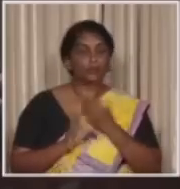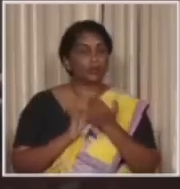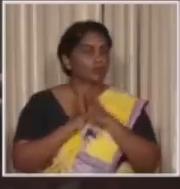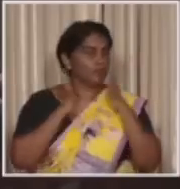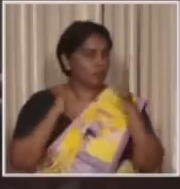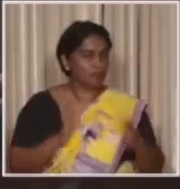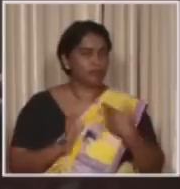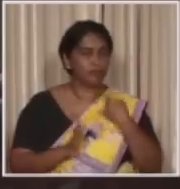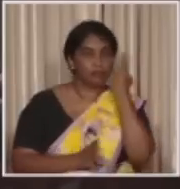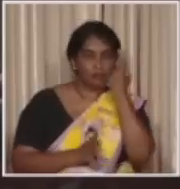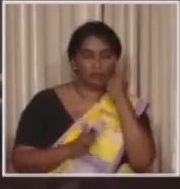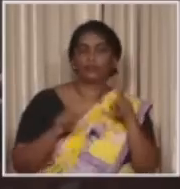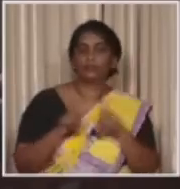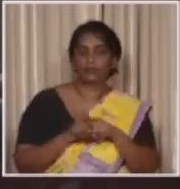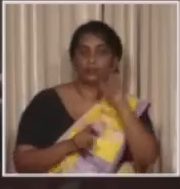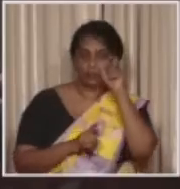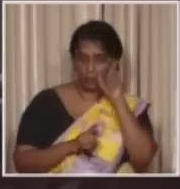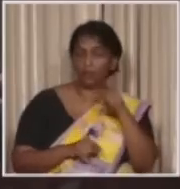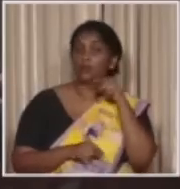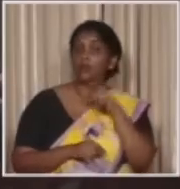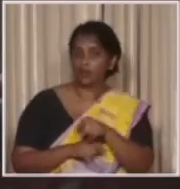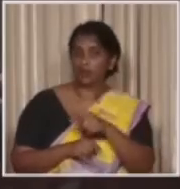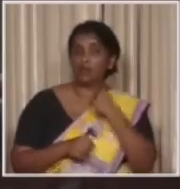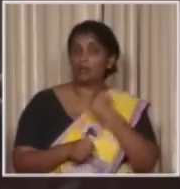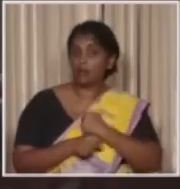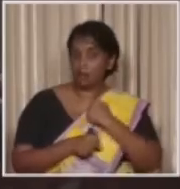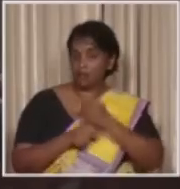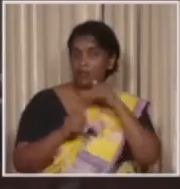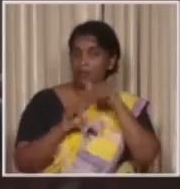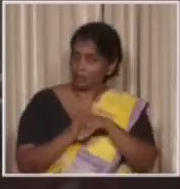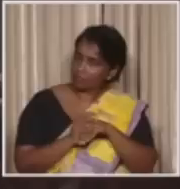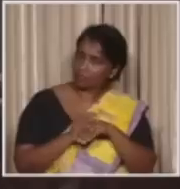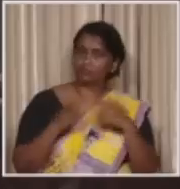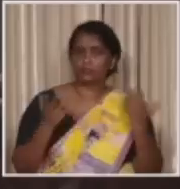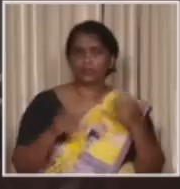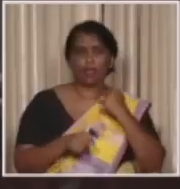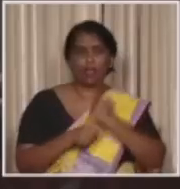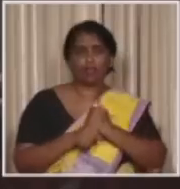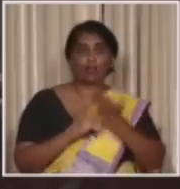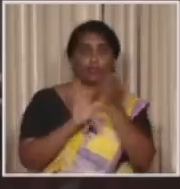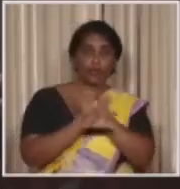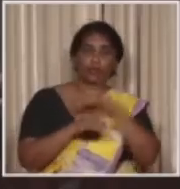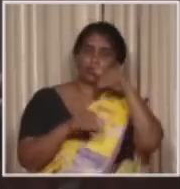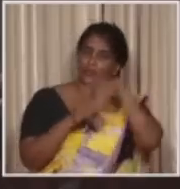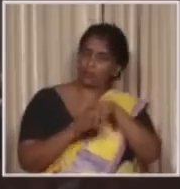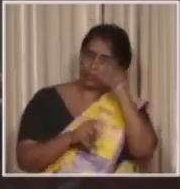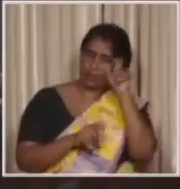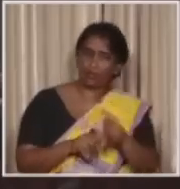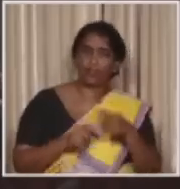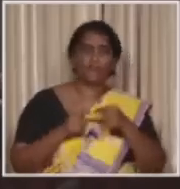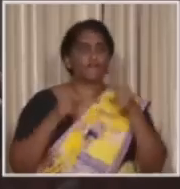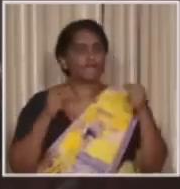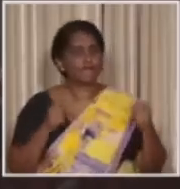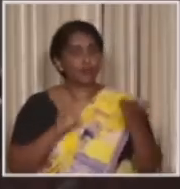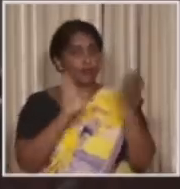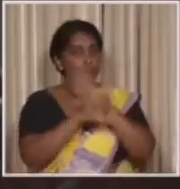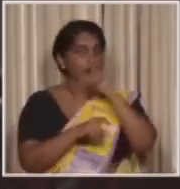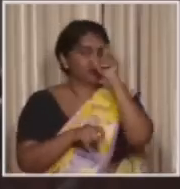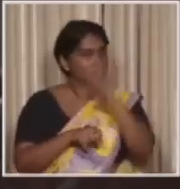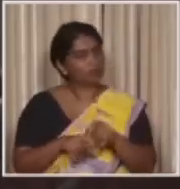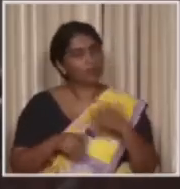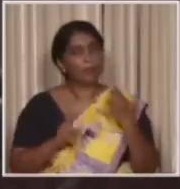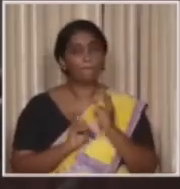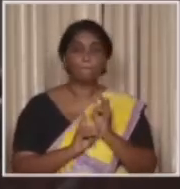වඩා බුද්ධිමත්ව සලකන්න ඕන. මේක මේ ආණ්ඩුවේ ඉන්න කෙනෙක්ගේ හරි ආණ්ඩුවේ ඉස්සල්ලා හිටිය කෙනෙක්ගේ හරි විපක්ෂයේ ඉස්සර හිටිය කෙනෙක්ගේ